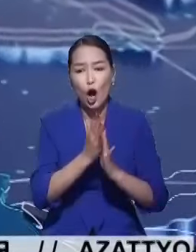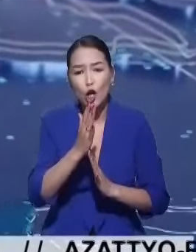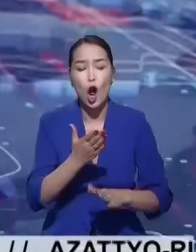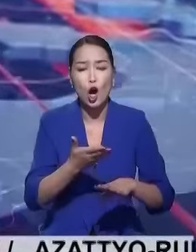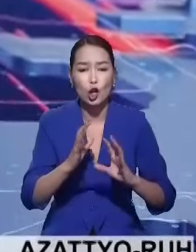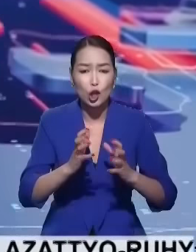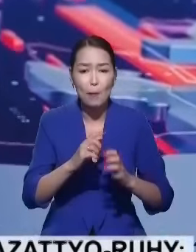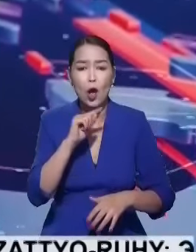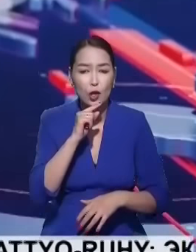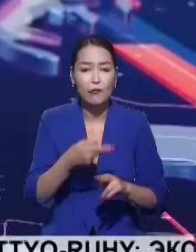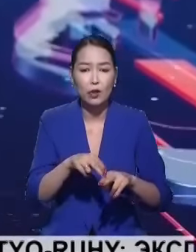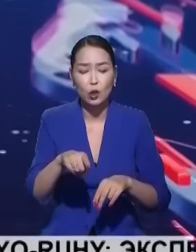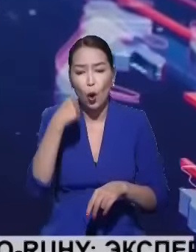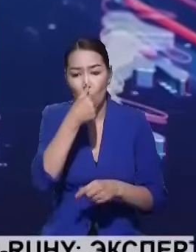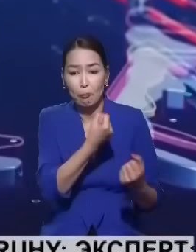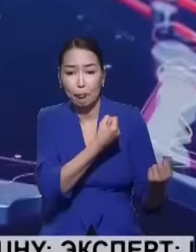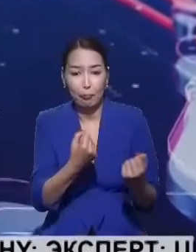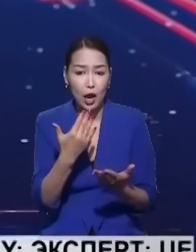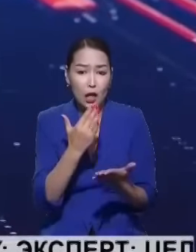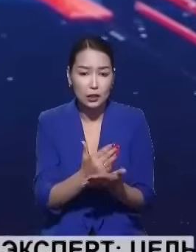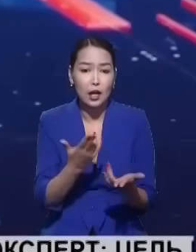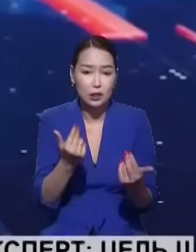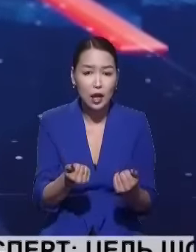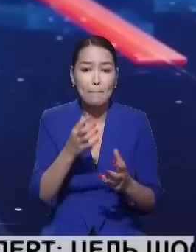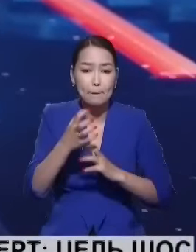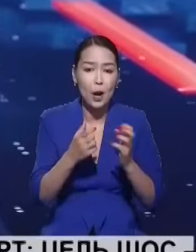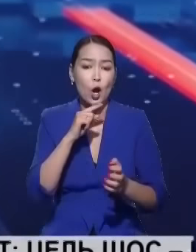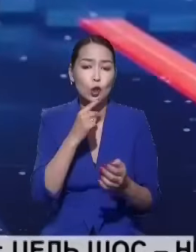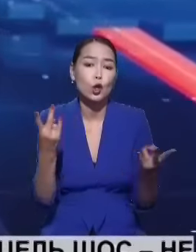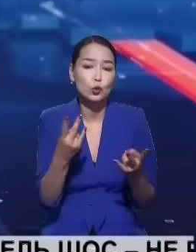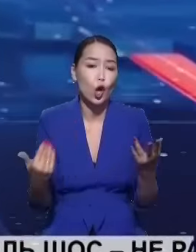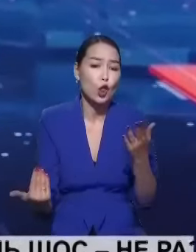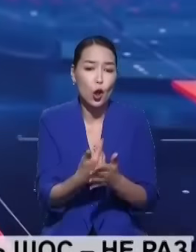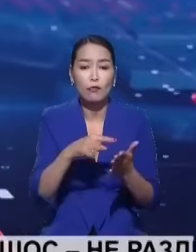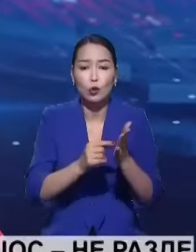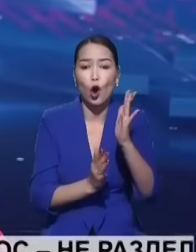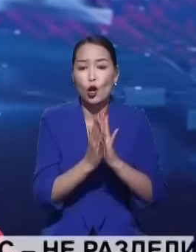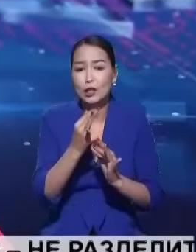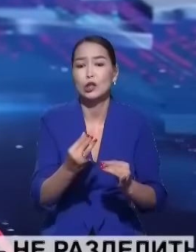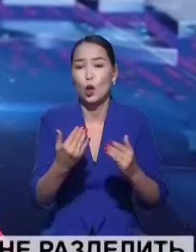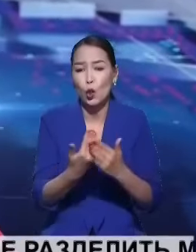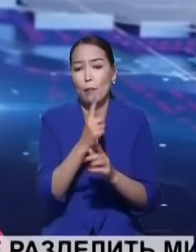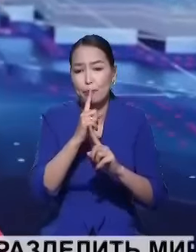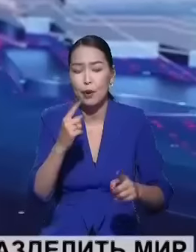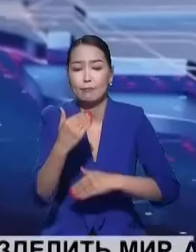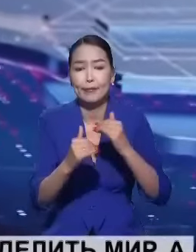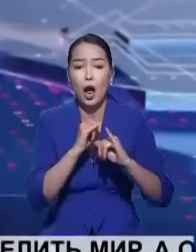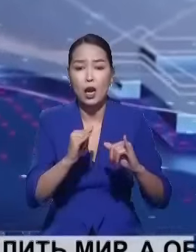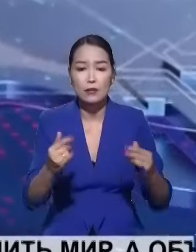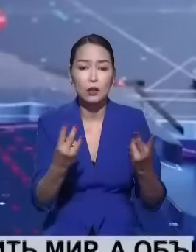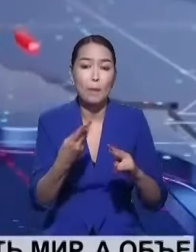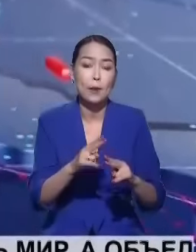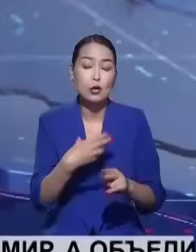в этом году замедлятся. Очевидно, что мировая экономика нуждается в новых точках роста и совершенно иной парадигме развития.